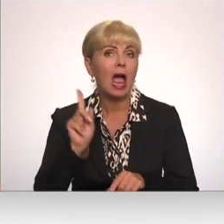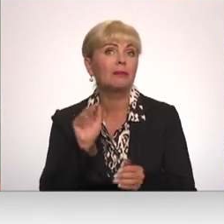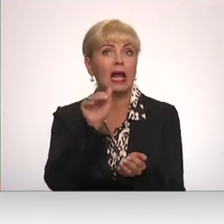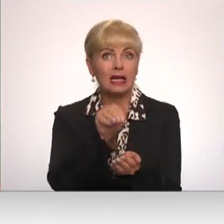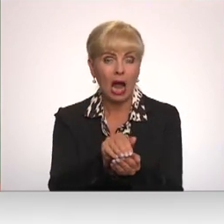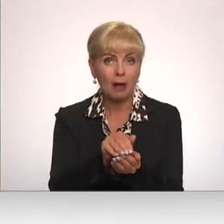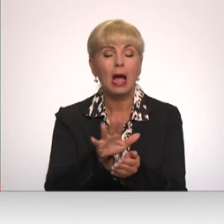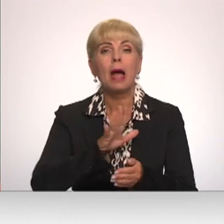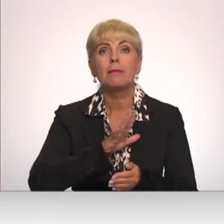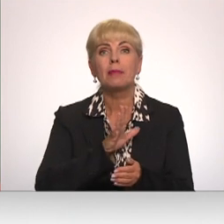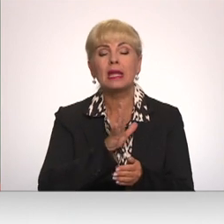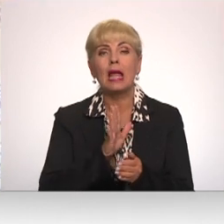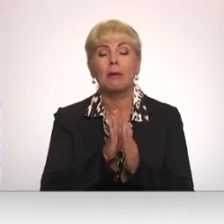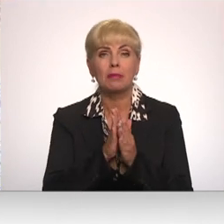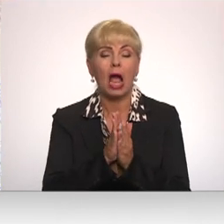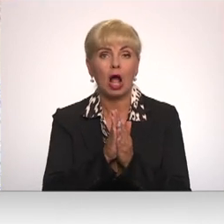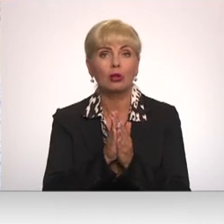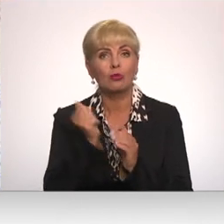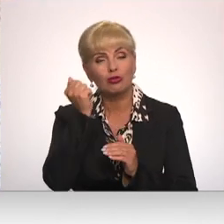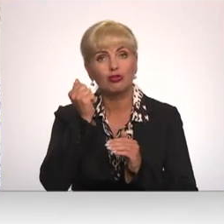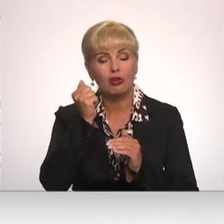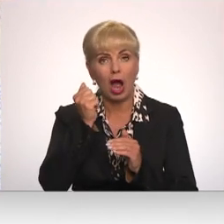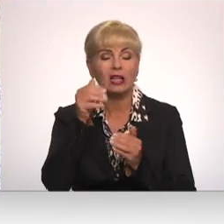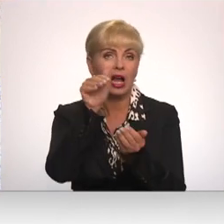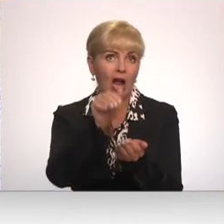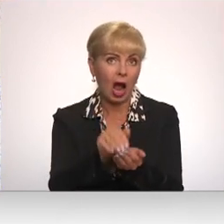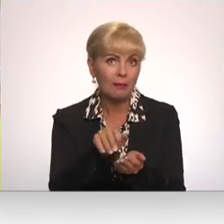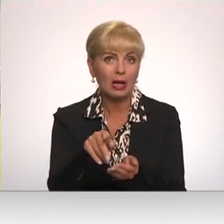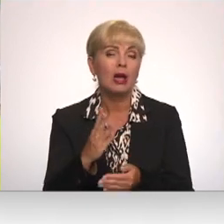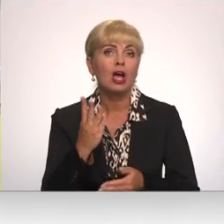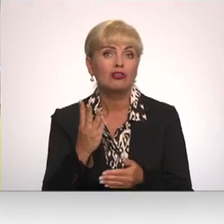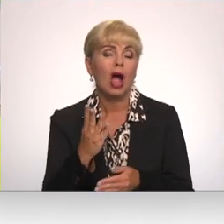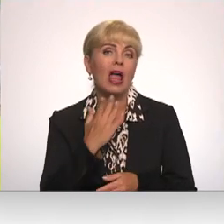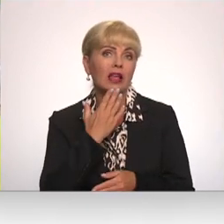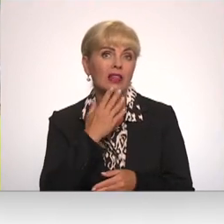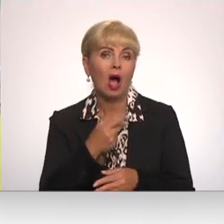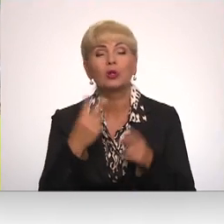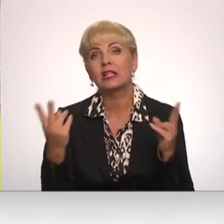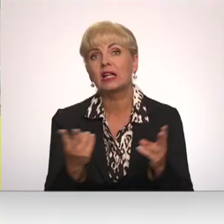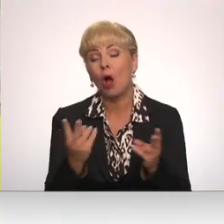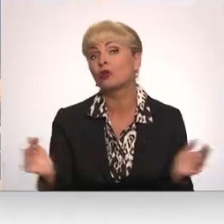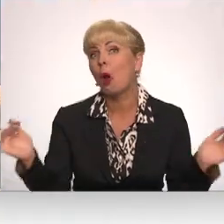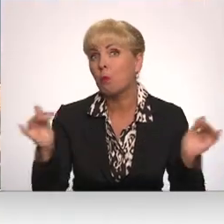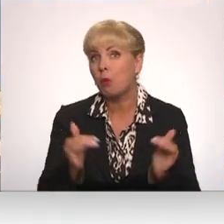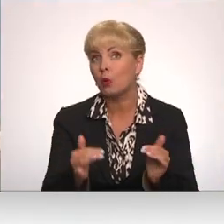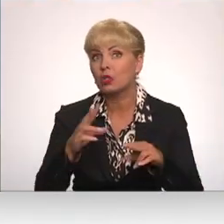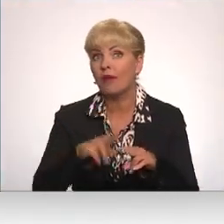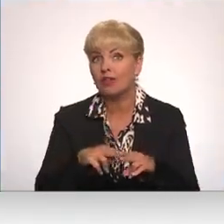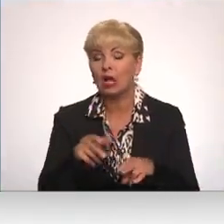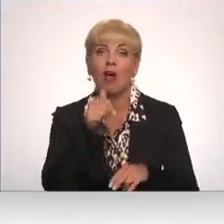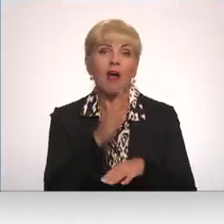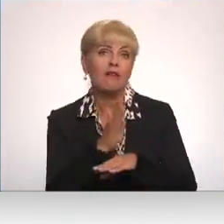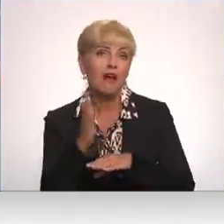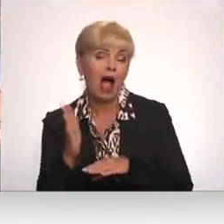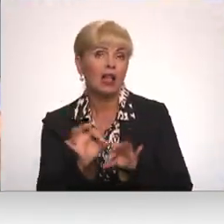tāda sinagoga, tāda neliela. Vecie ebreju kapi šajā datumā ir tradicionāla pulcēšanās vieta, no kurienes vēlāk